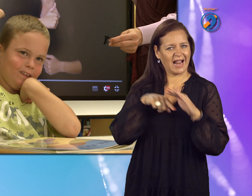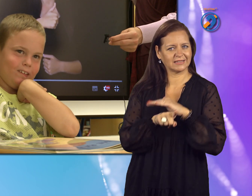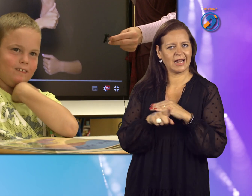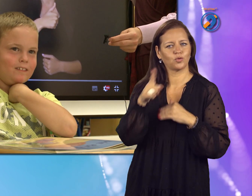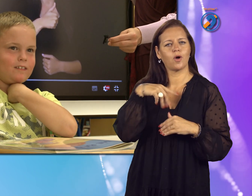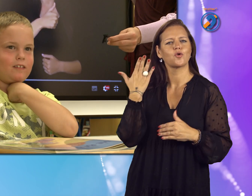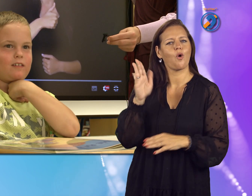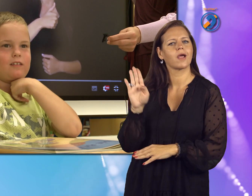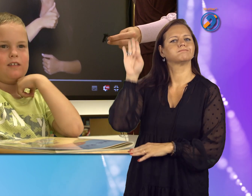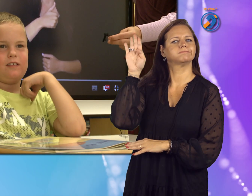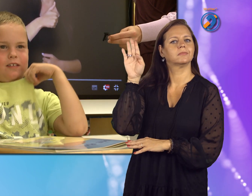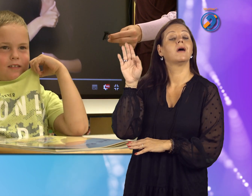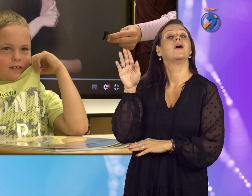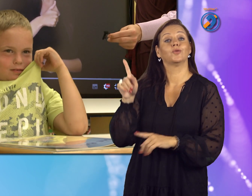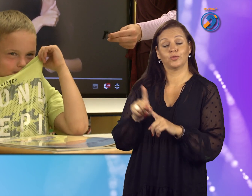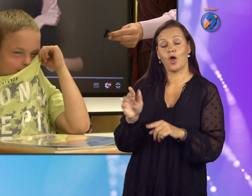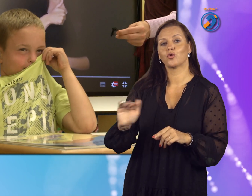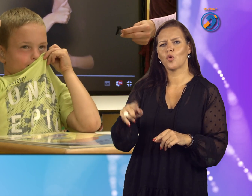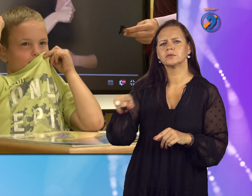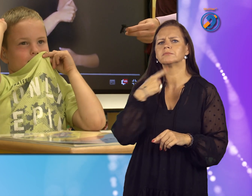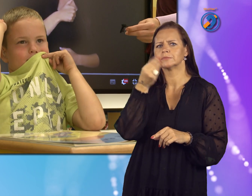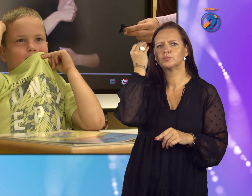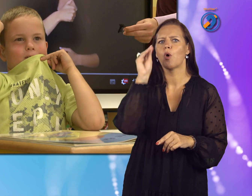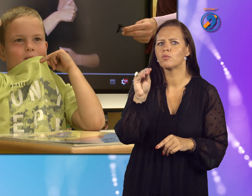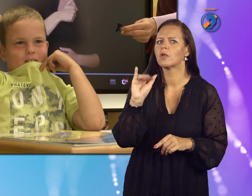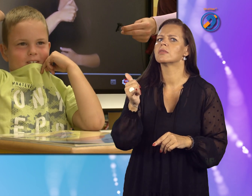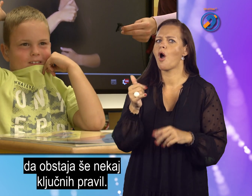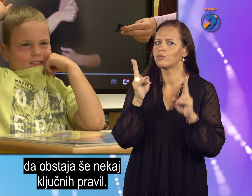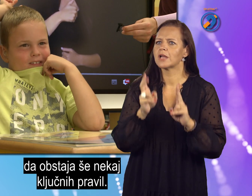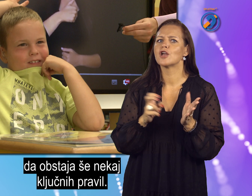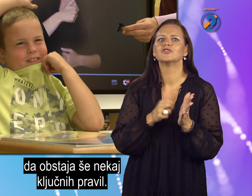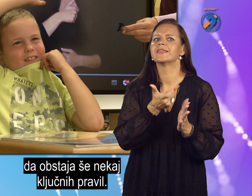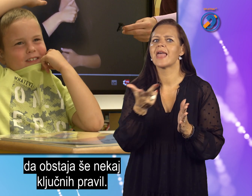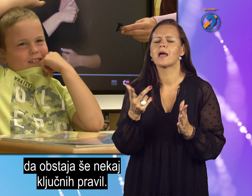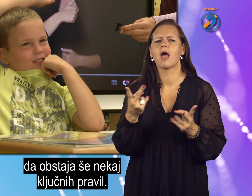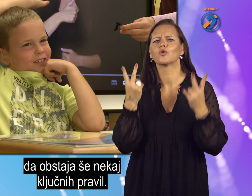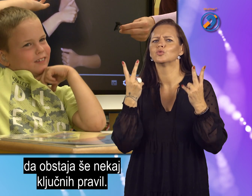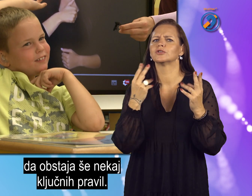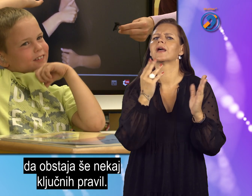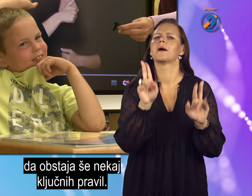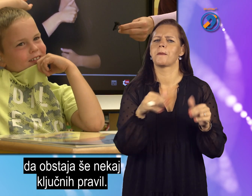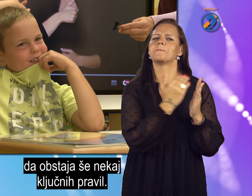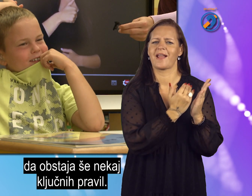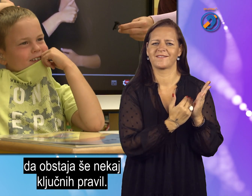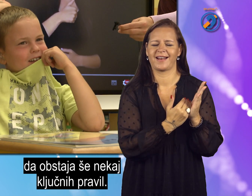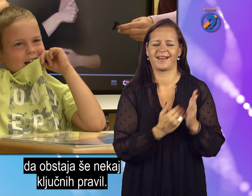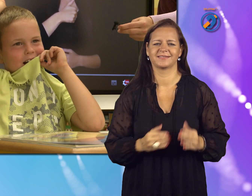V razredu dvigujemo roke, a otroci nas spomnijo, da obstaja še nekaj ključnih